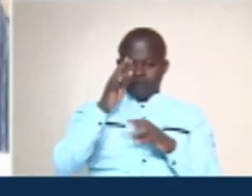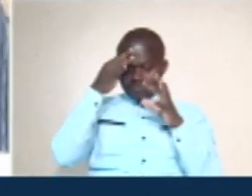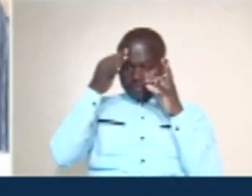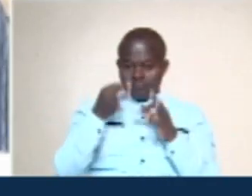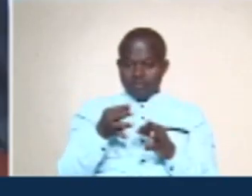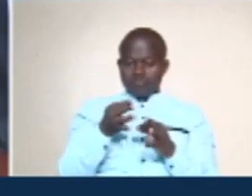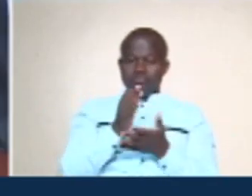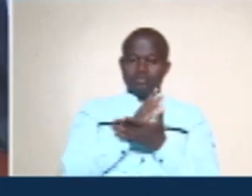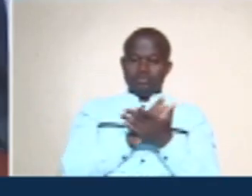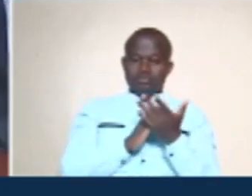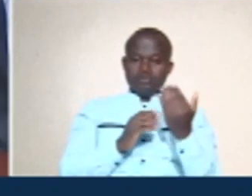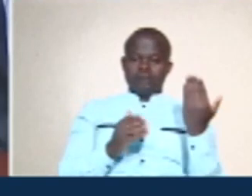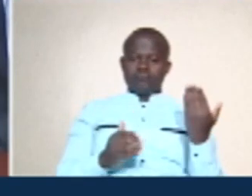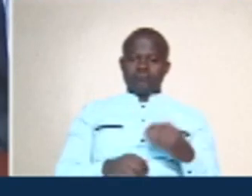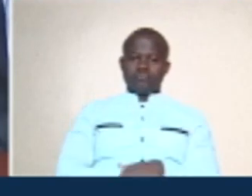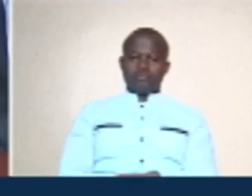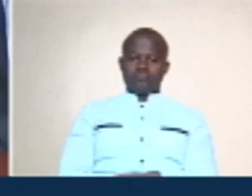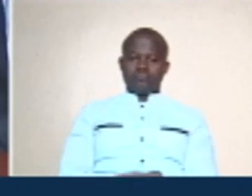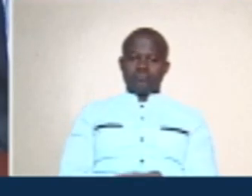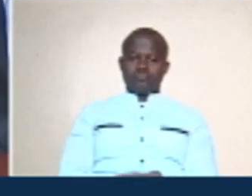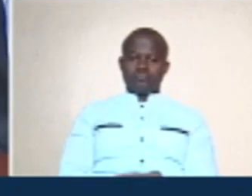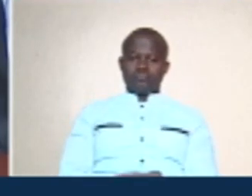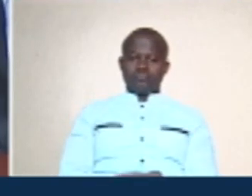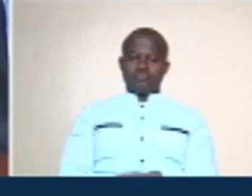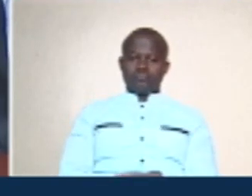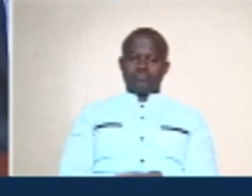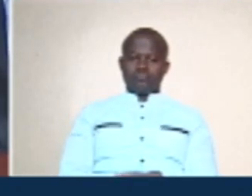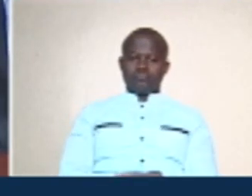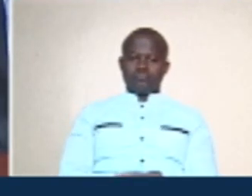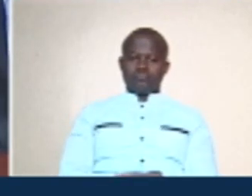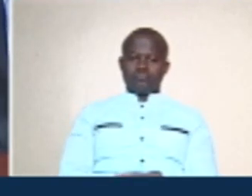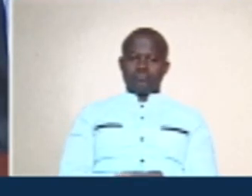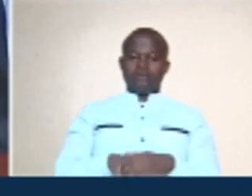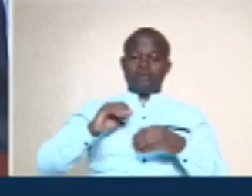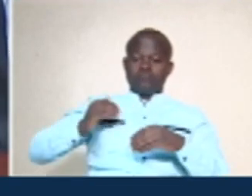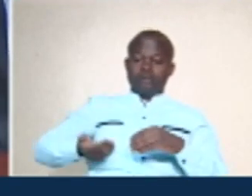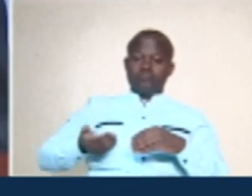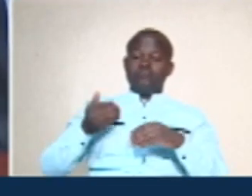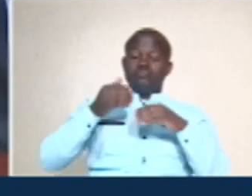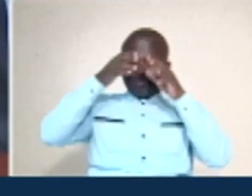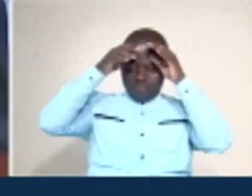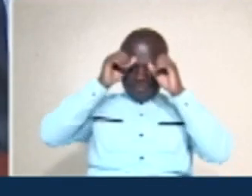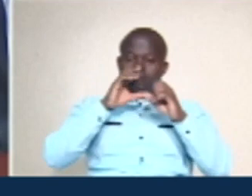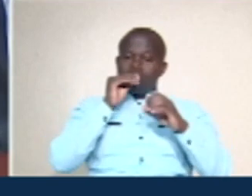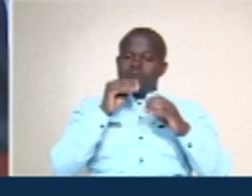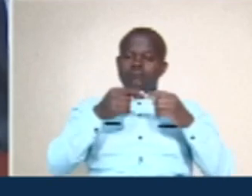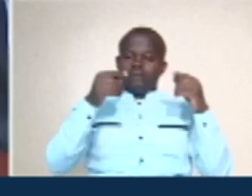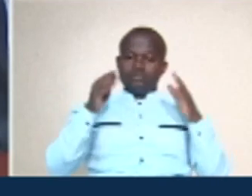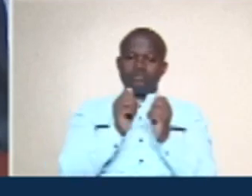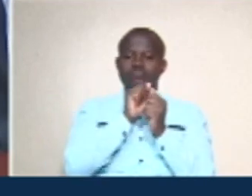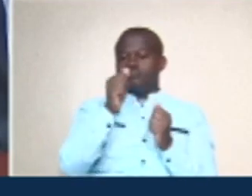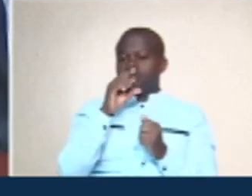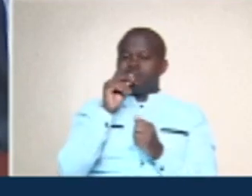gufata uruhande rumwe. Madam President, hate speech against Rwandan. Madam President, imvugo z'urwango ku banyarwanda n'abandi